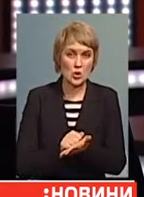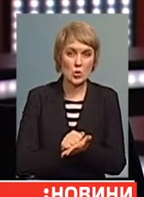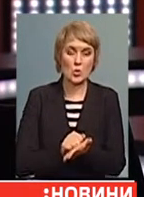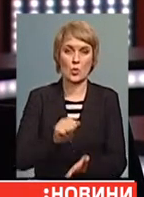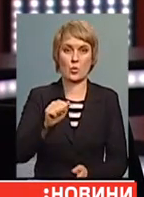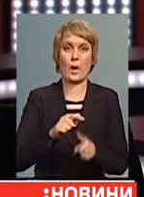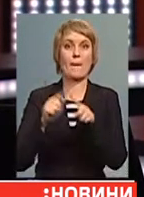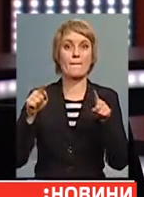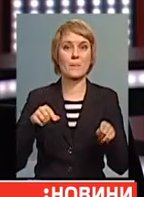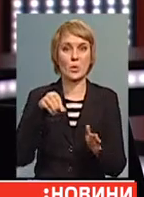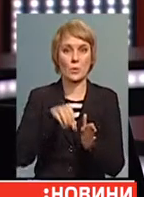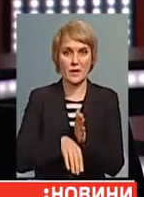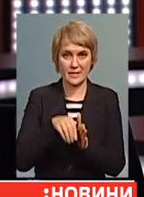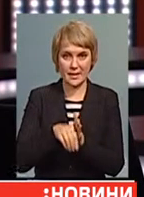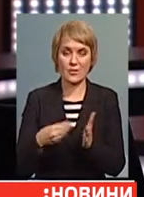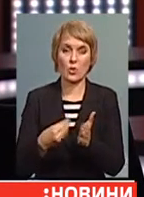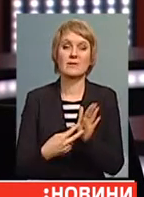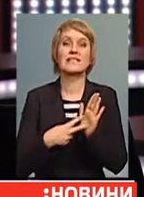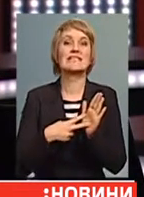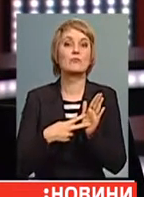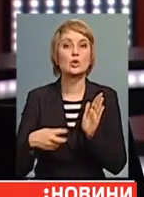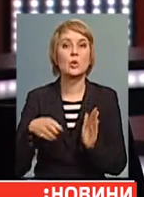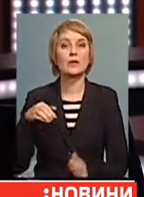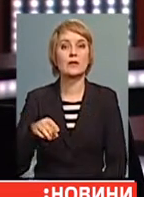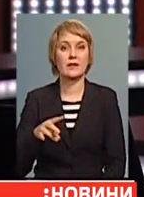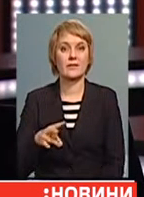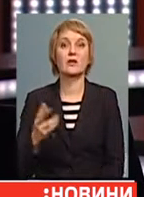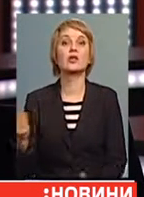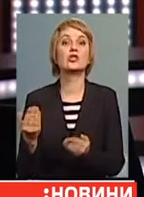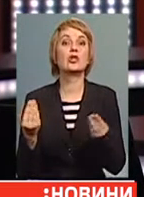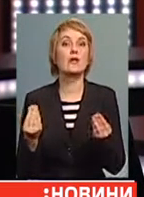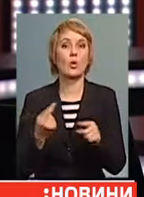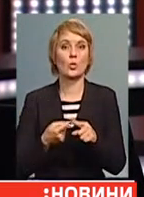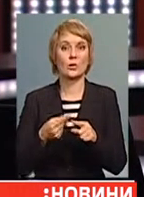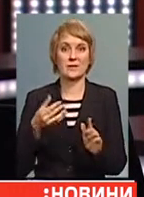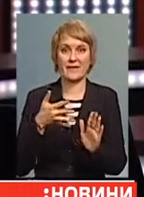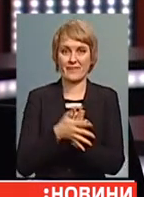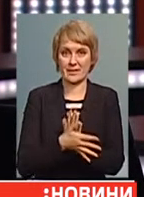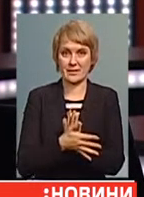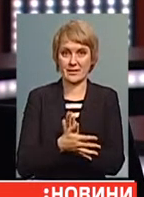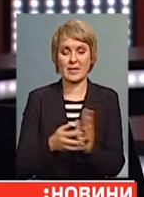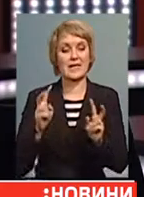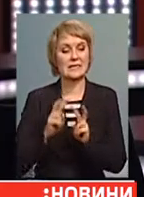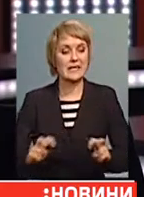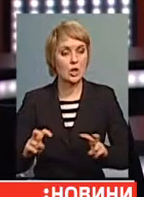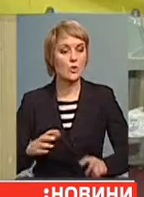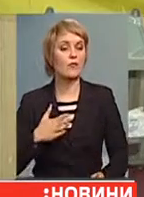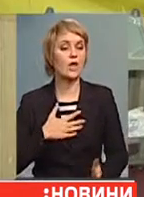виборчих дільниць Маріуполя коштував 700 тисяч гривень. За чий рахунок ці витрати, з'ясовував Григорій